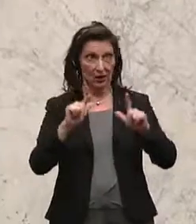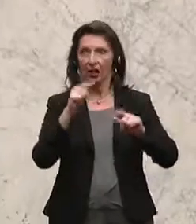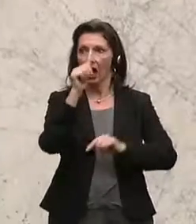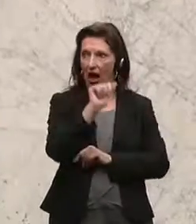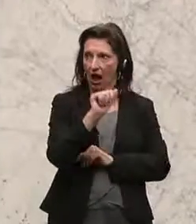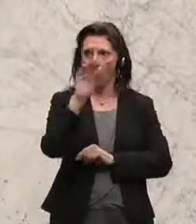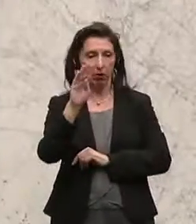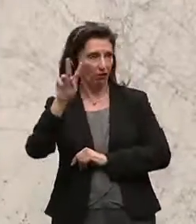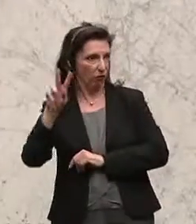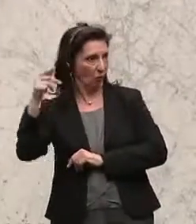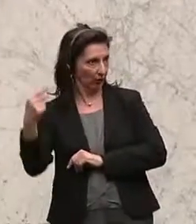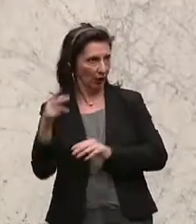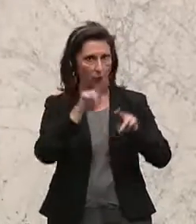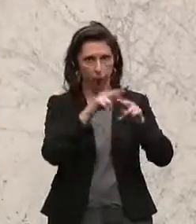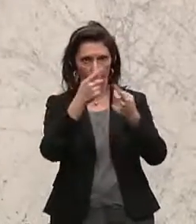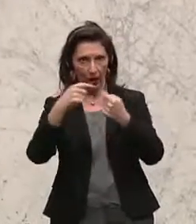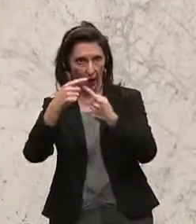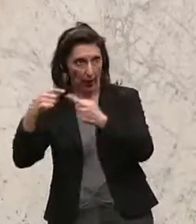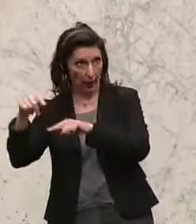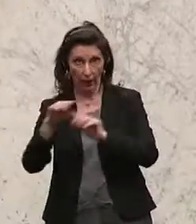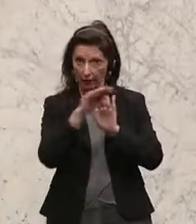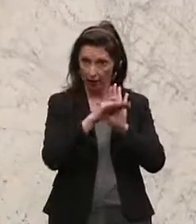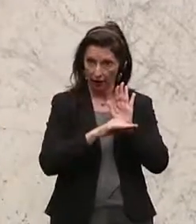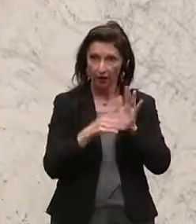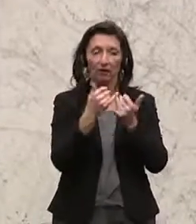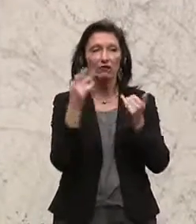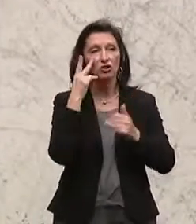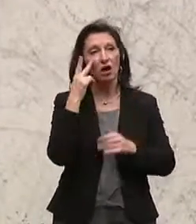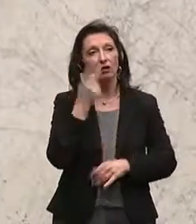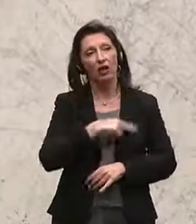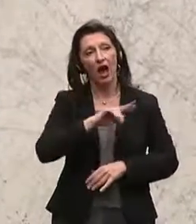Transfers- und Steuerautonomie für Länder und Gemeinden verlangen.